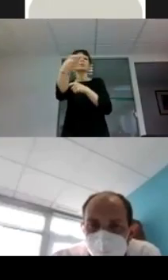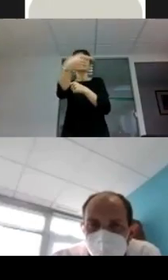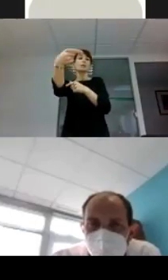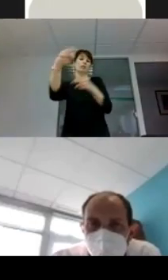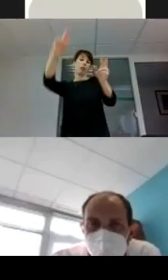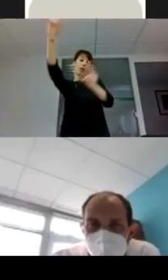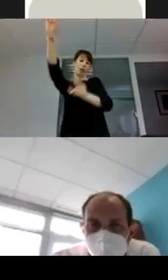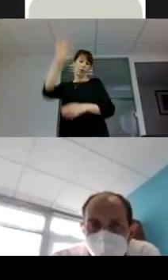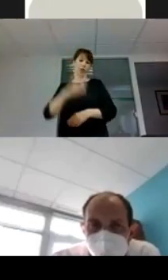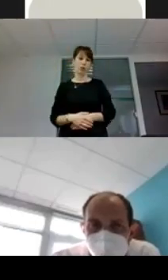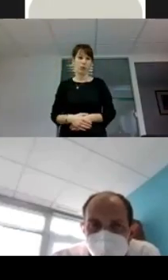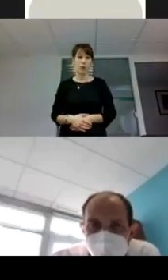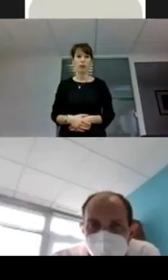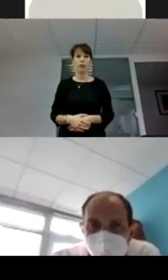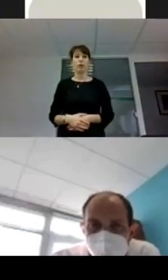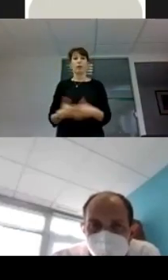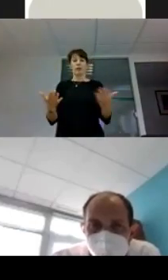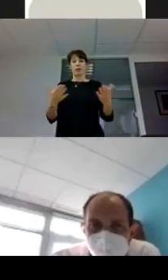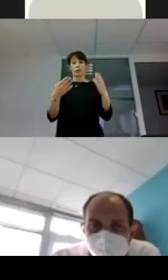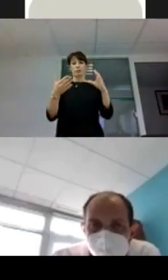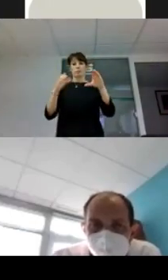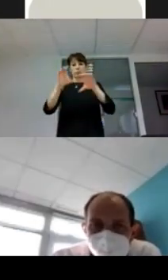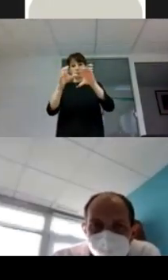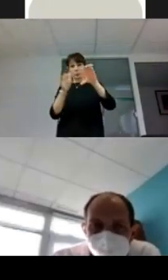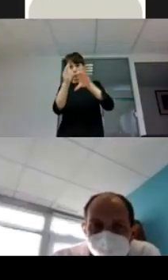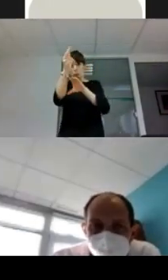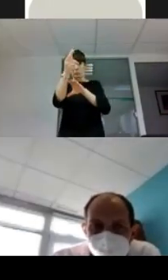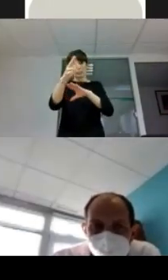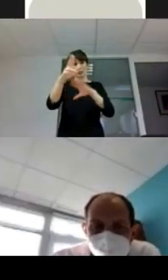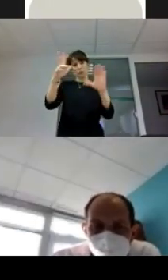avec quand même des complications assez rares.